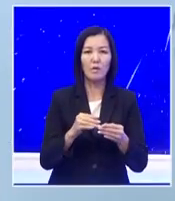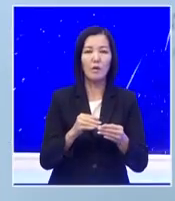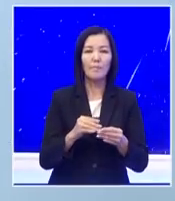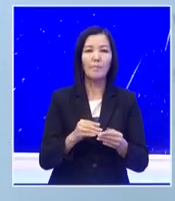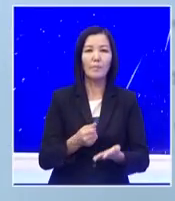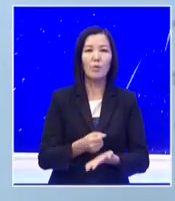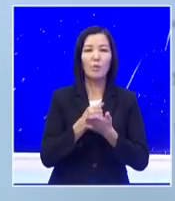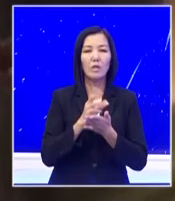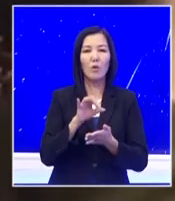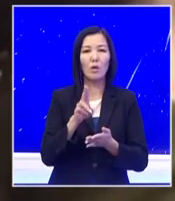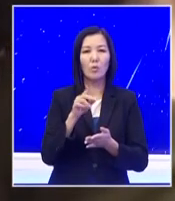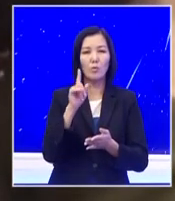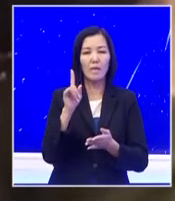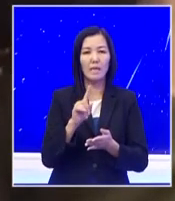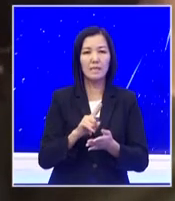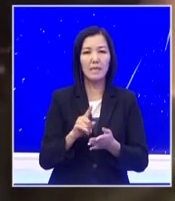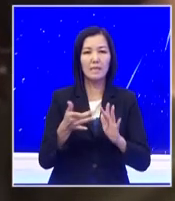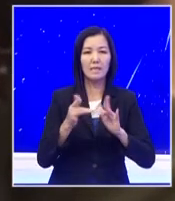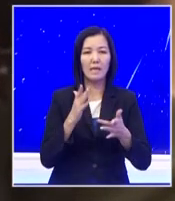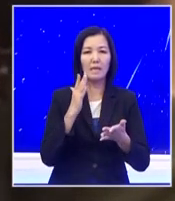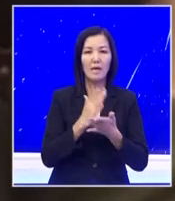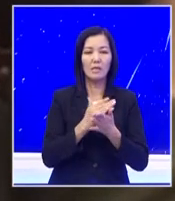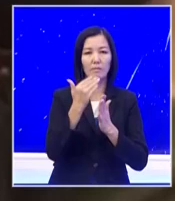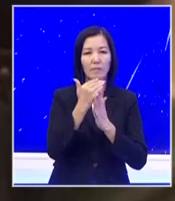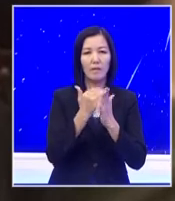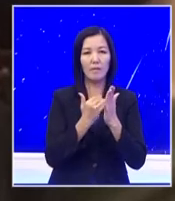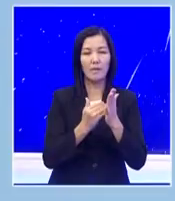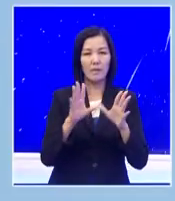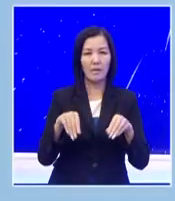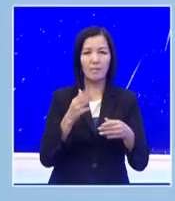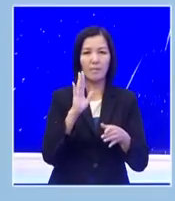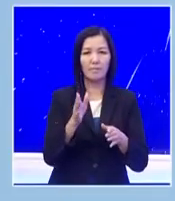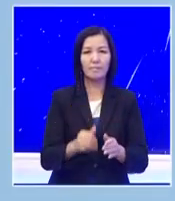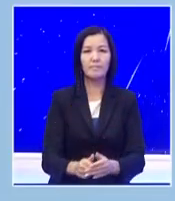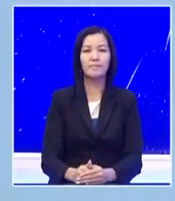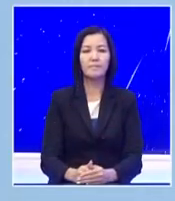қолдау еду кезет сайты іске қосылды. Көмек мына тізімдегі балаларға беріледі.